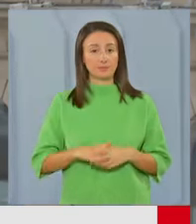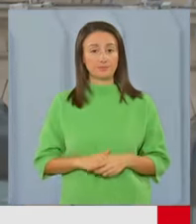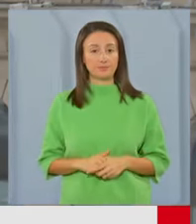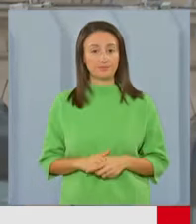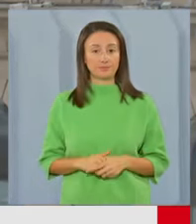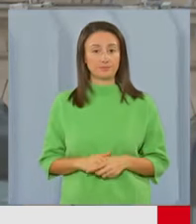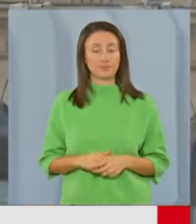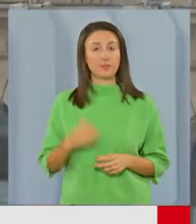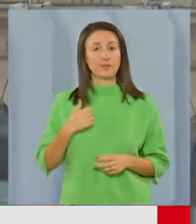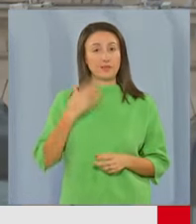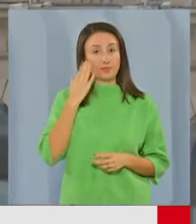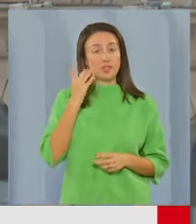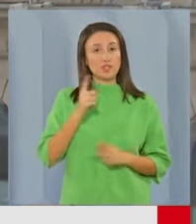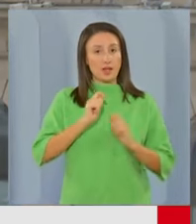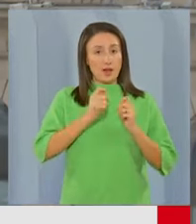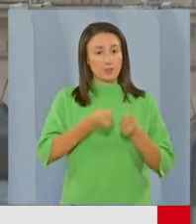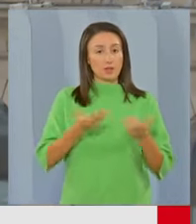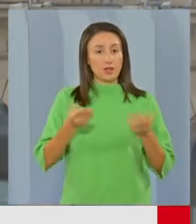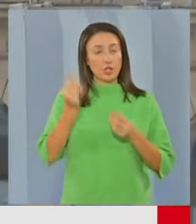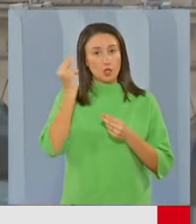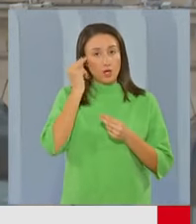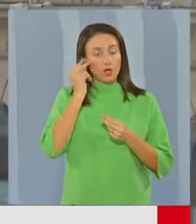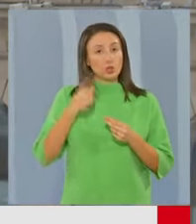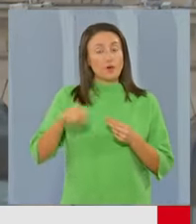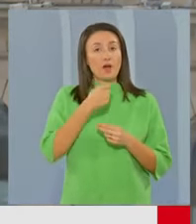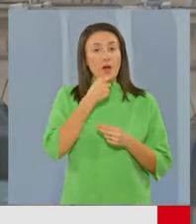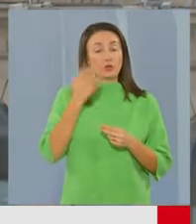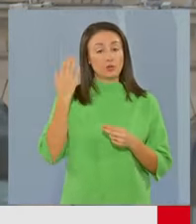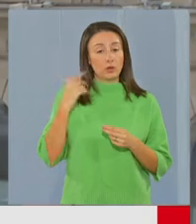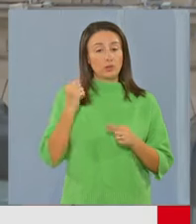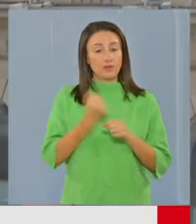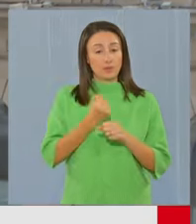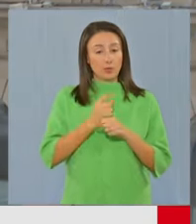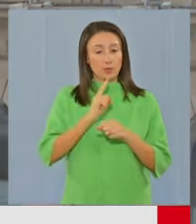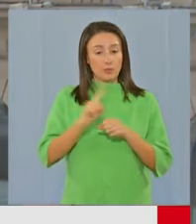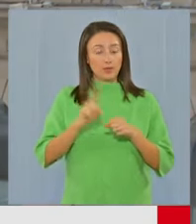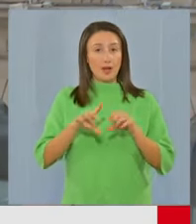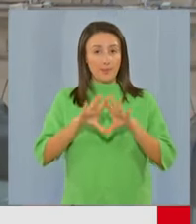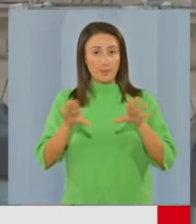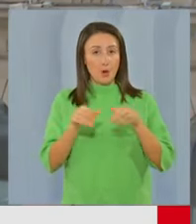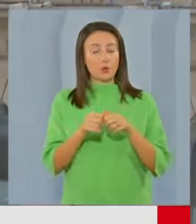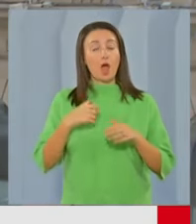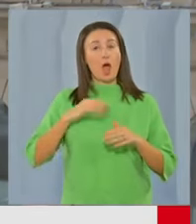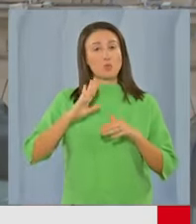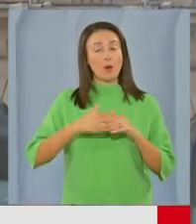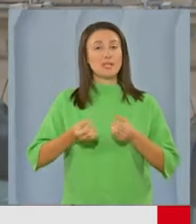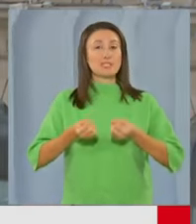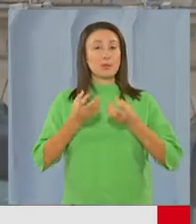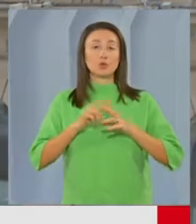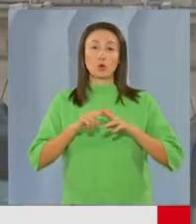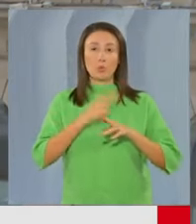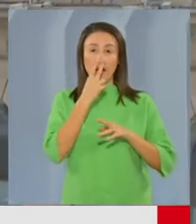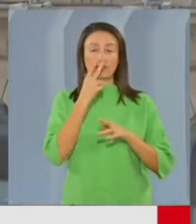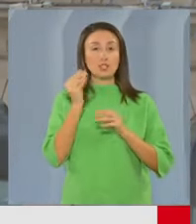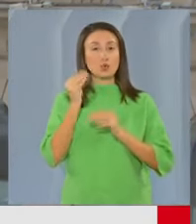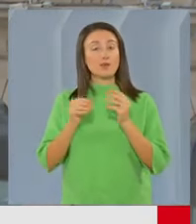îmi amintesc de Acel raport pe care î Studiați dumneavoastră anul trecut noi am făcut și un material împreună în apropierea Sărbătorilor Cum arată